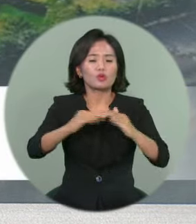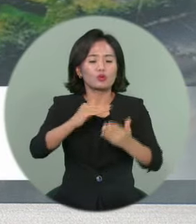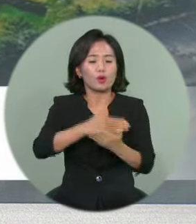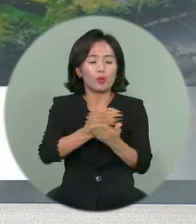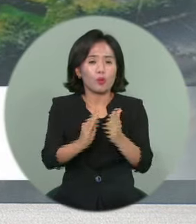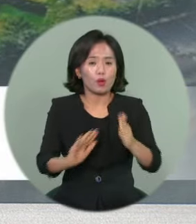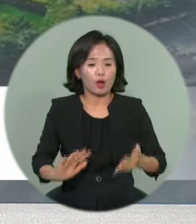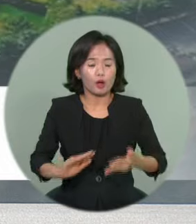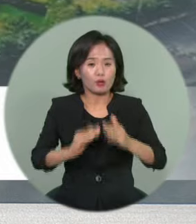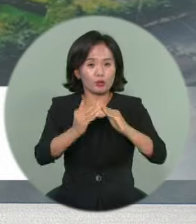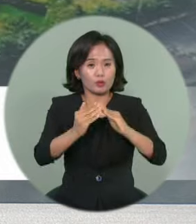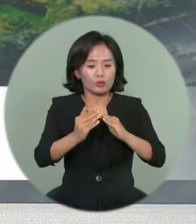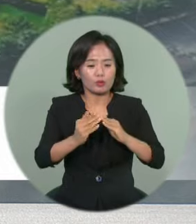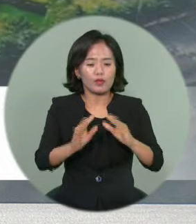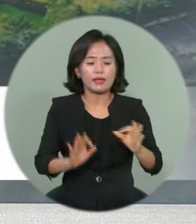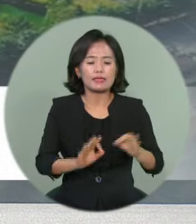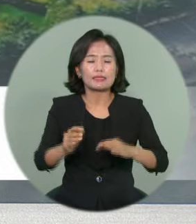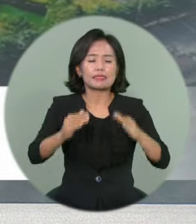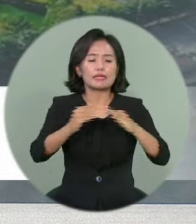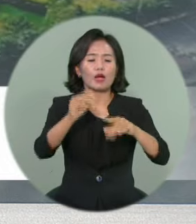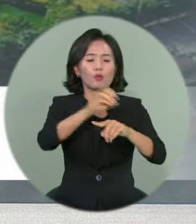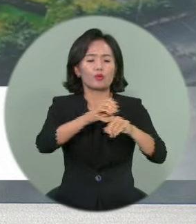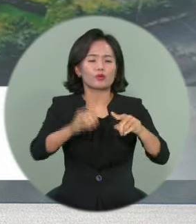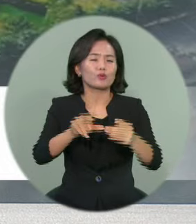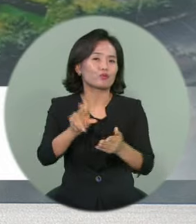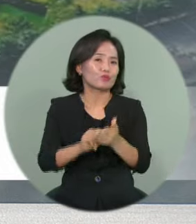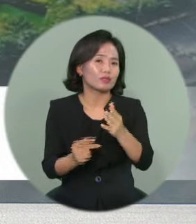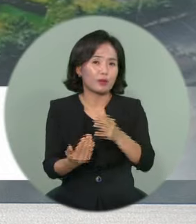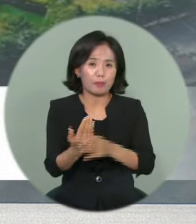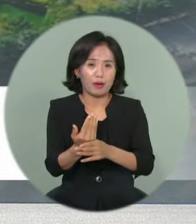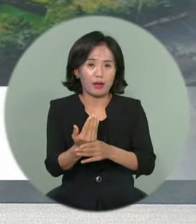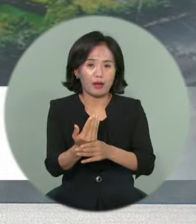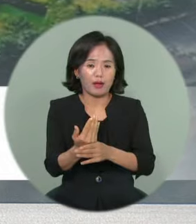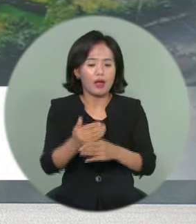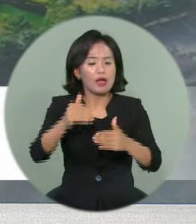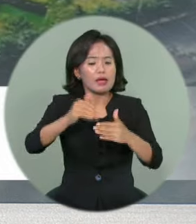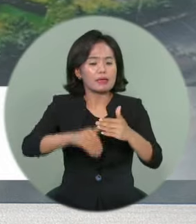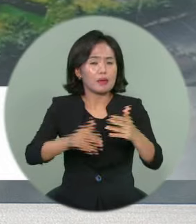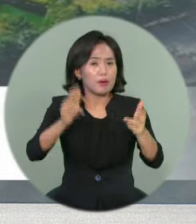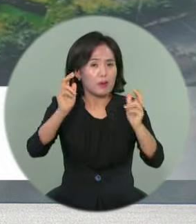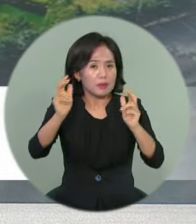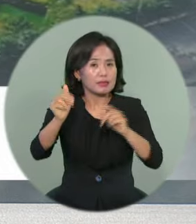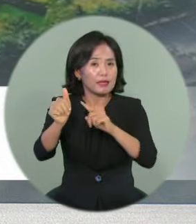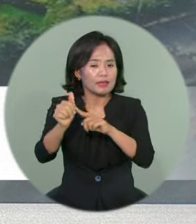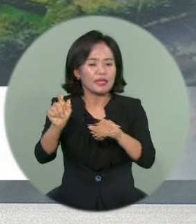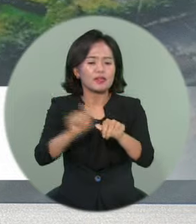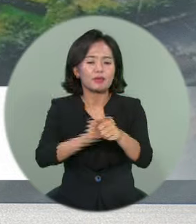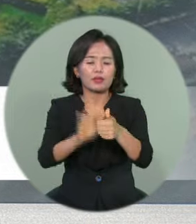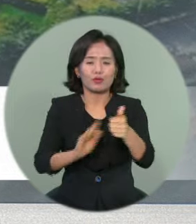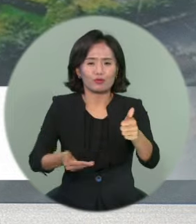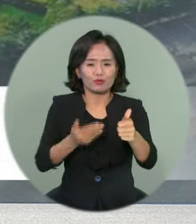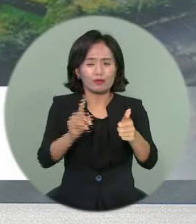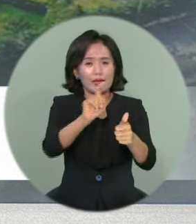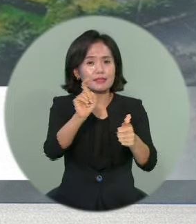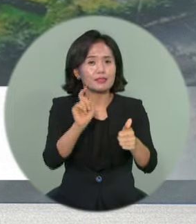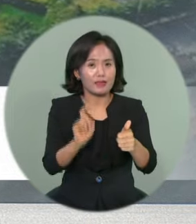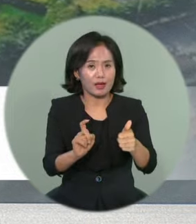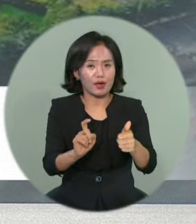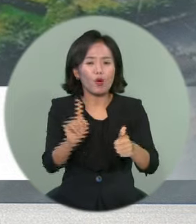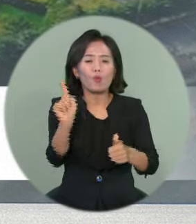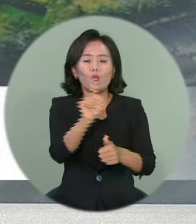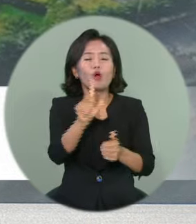건축물에 상가 비율이 논란이 되고 있습니다 개발 사업자에게 특혜가 주어지는게 아니냐는 지적인데요